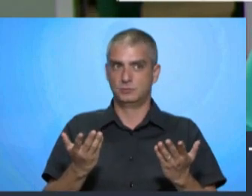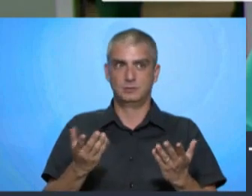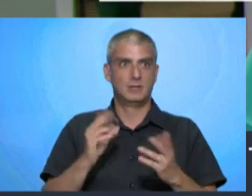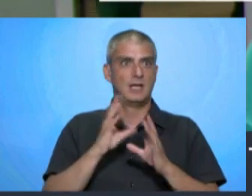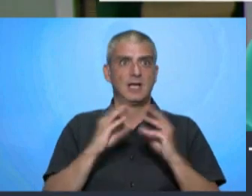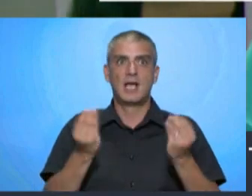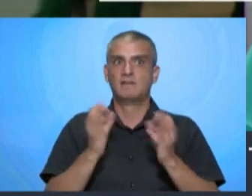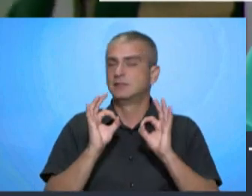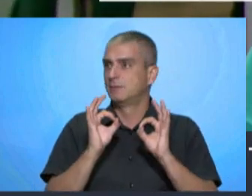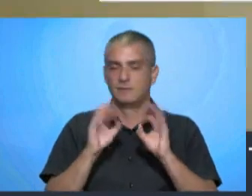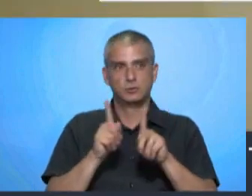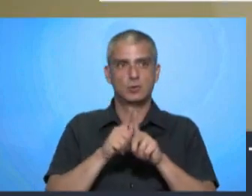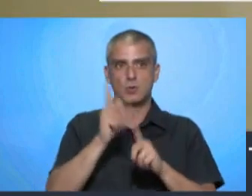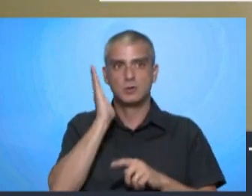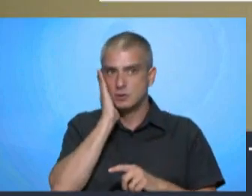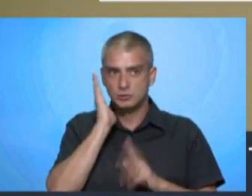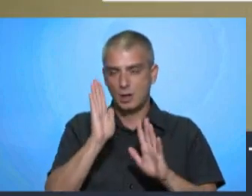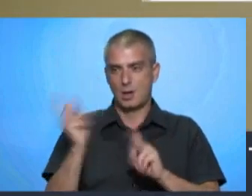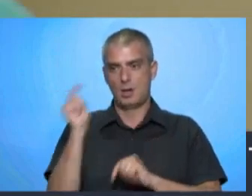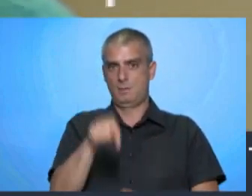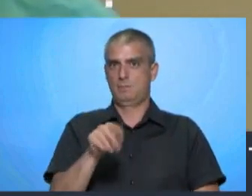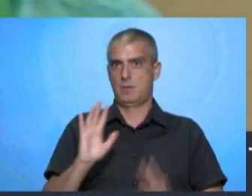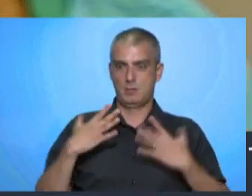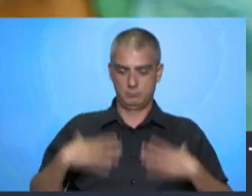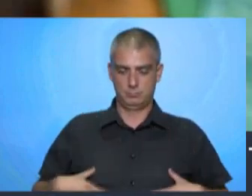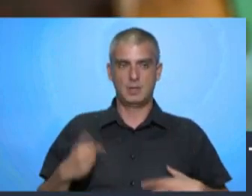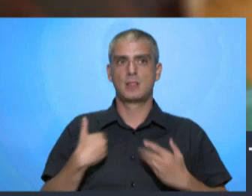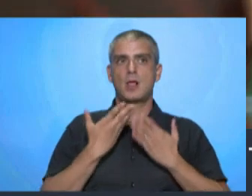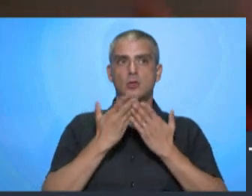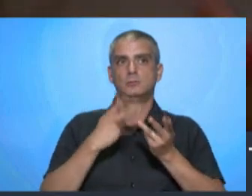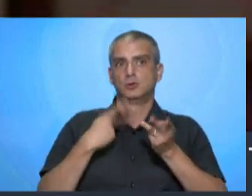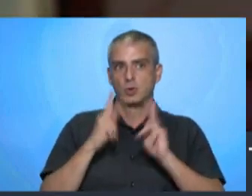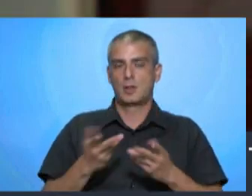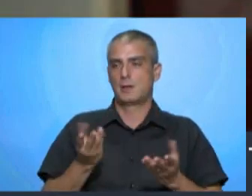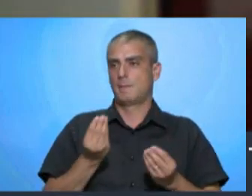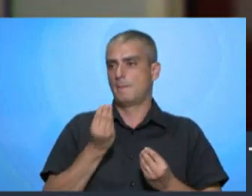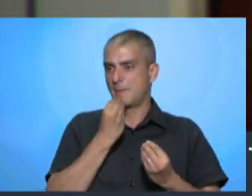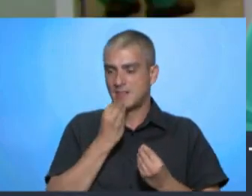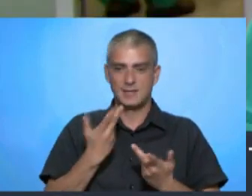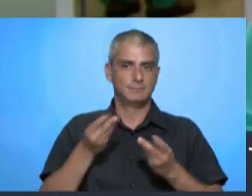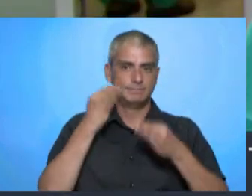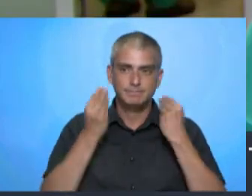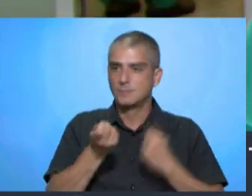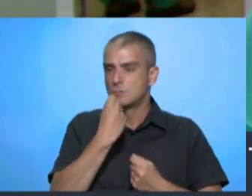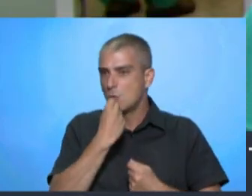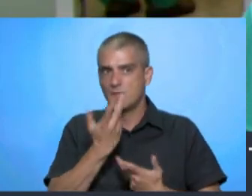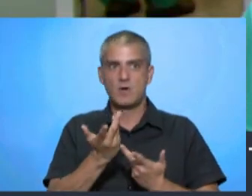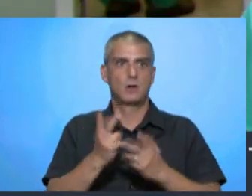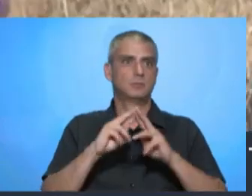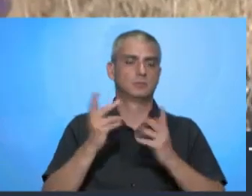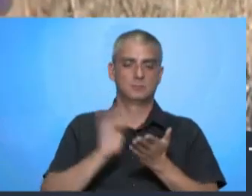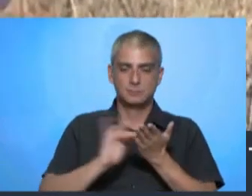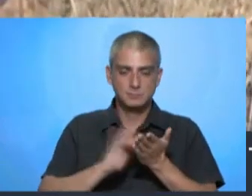אפס חפצים, כמו שהיא ישנה, ככה היא הגיעה לכאן. עזרנו בכל מה שיכולנו, עם הביגוד, עם טואלטיקה, עם אייפד,